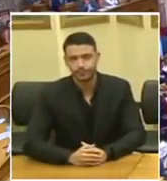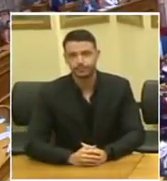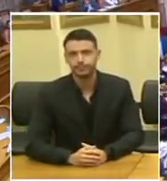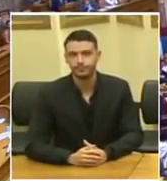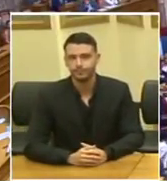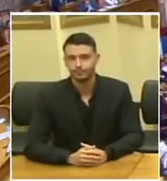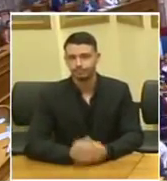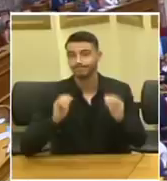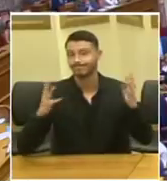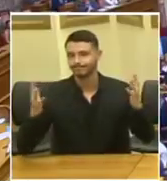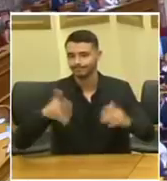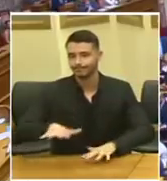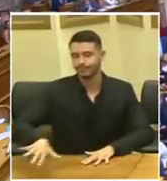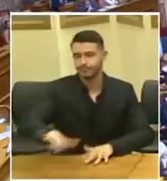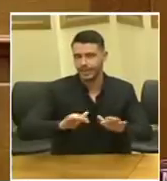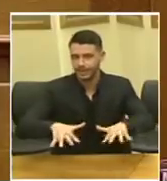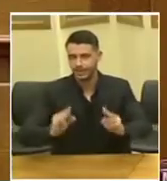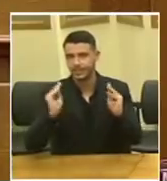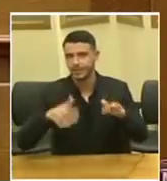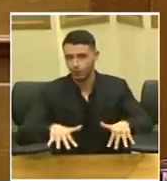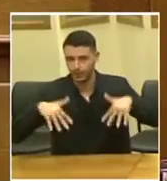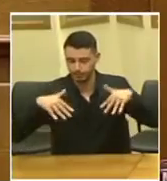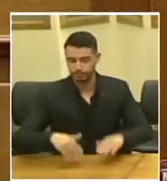Λοιπόν, και παρακάτω.